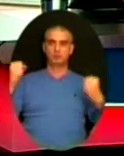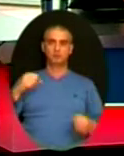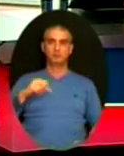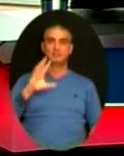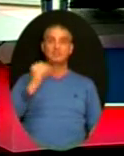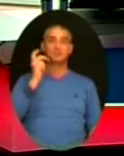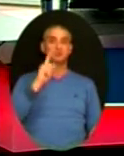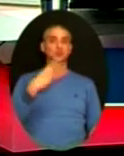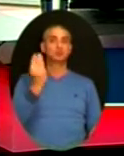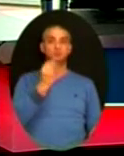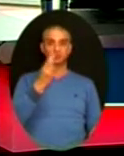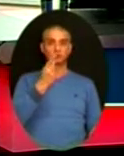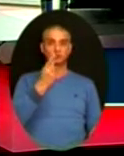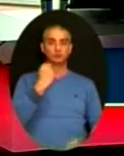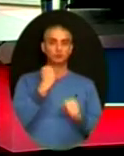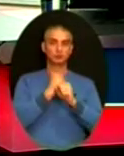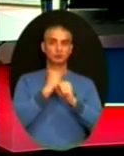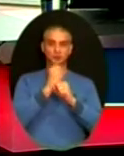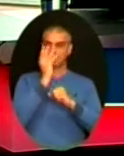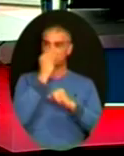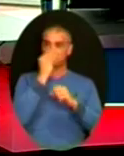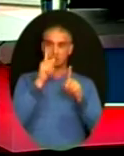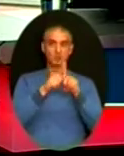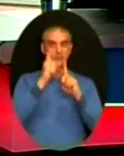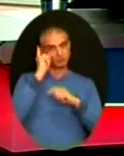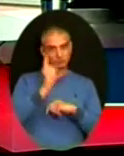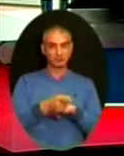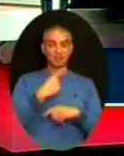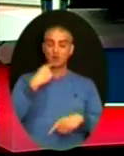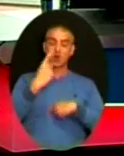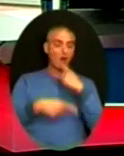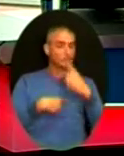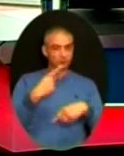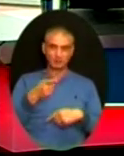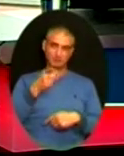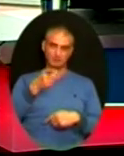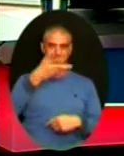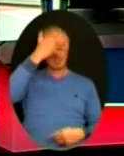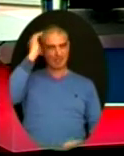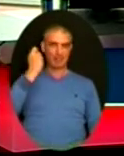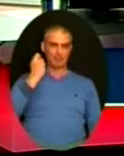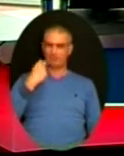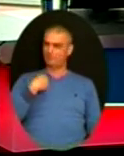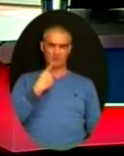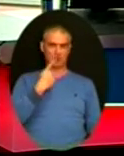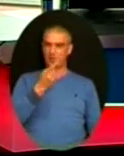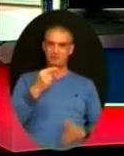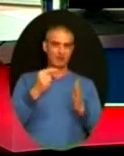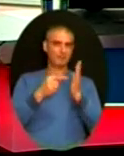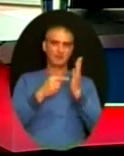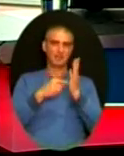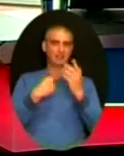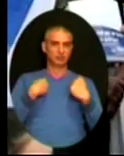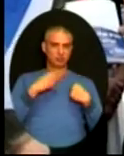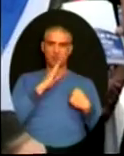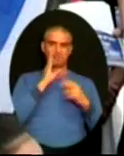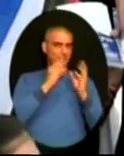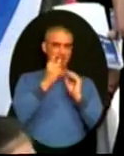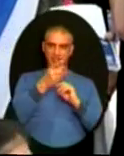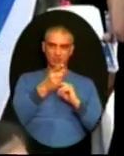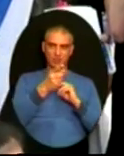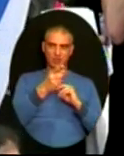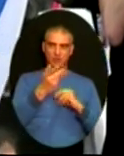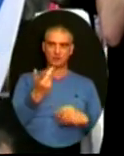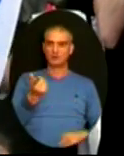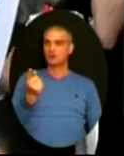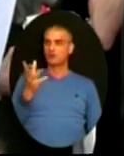מישהו, שמקיים את הפורים כהלכתו כל השנה, זה אדון לפיד, ואני לא אומר את זה בגלל שלנו יש בעיה איתו.